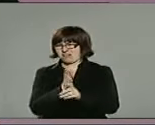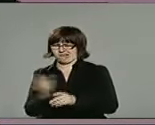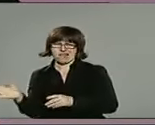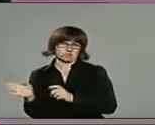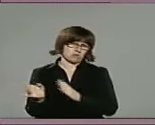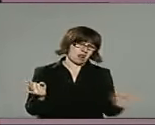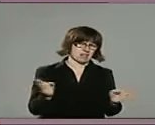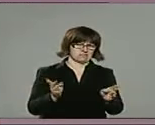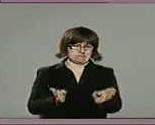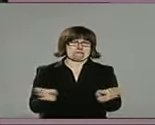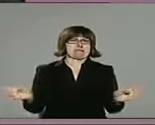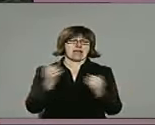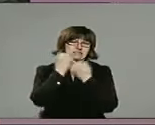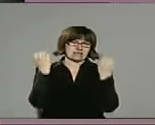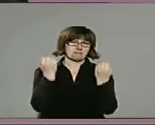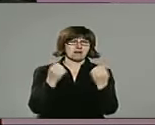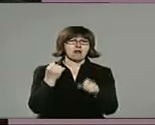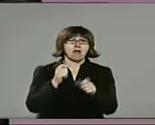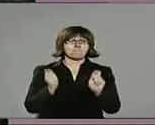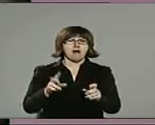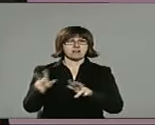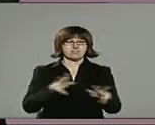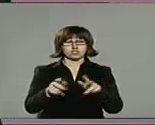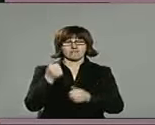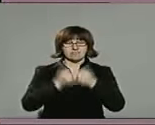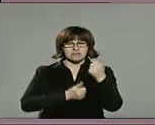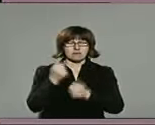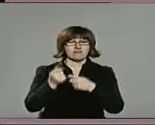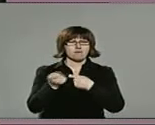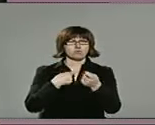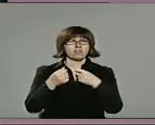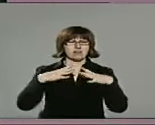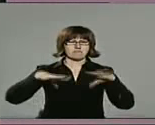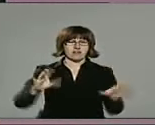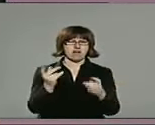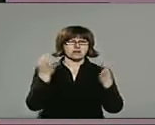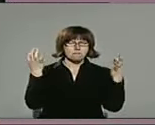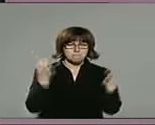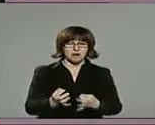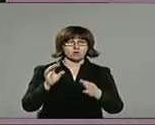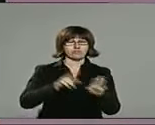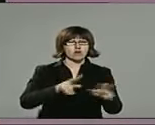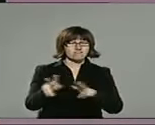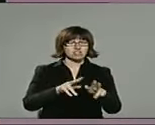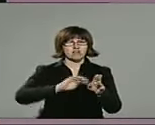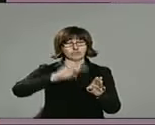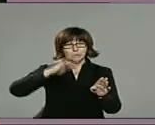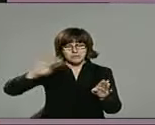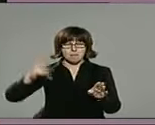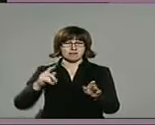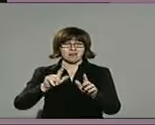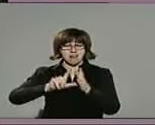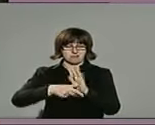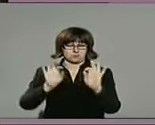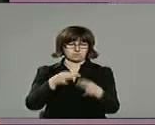Abseits. Marktwirtschaft, Wettbewerb und unternehmerische Freiheit sind unverzichtbare Voraussetzungen für wirtschaftliche Dynamik und